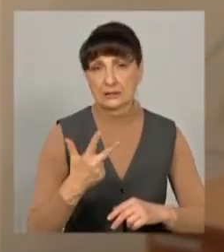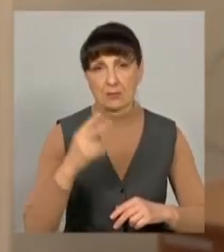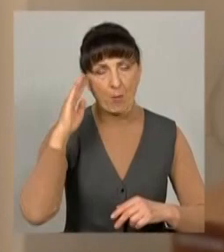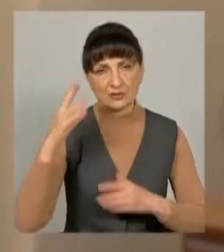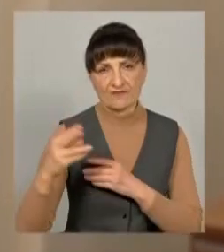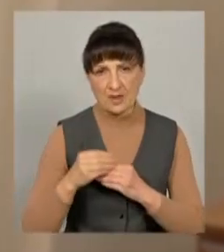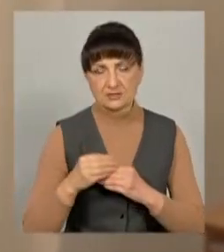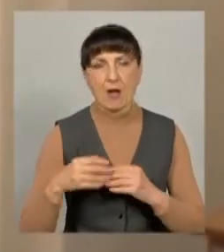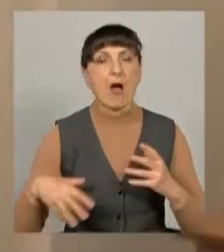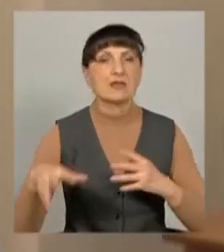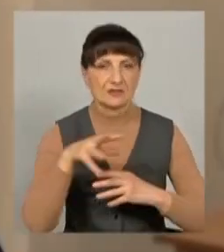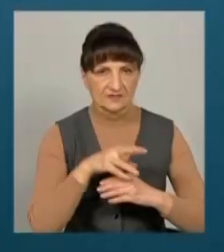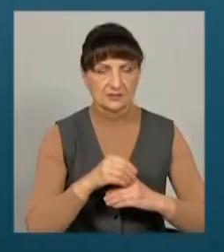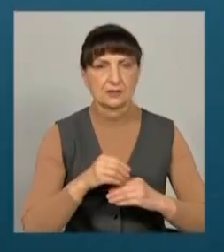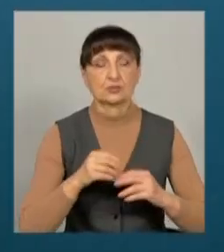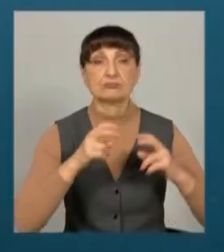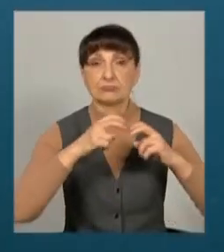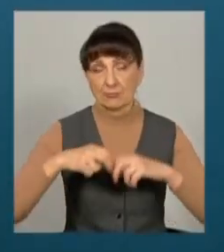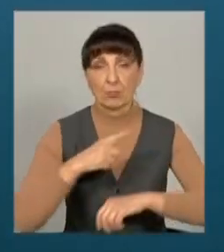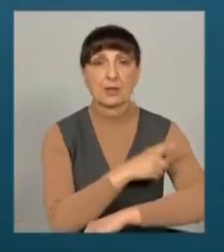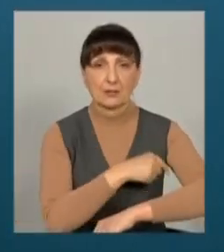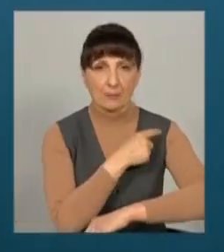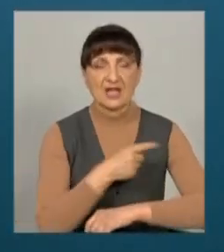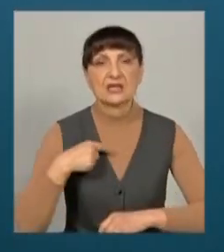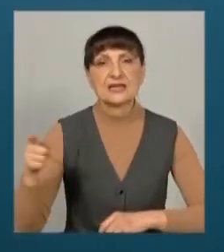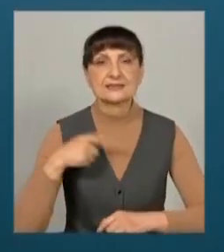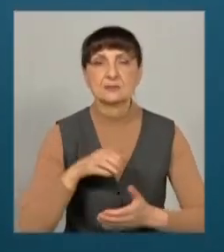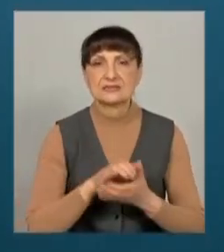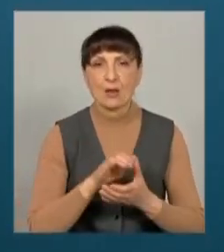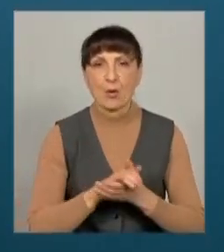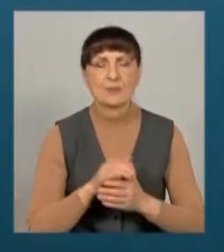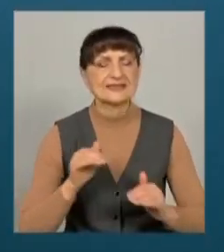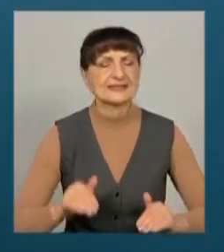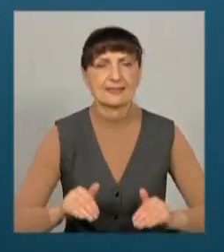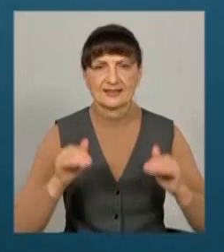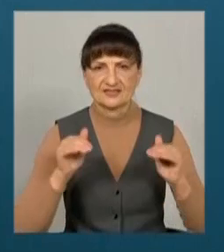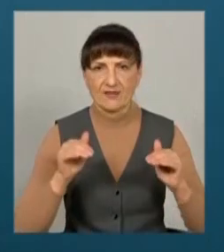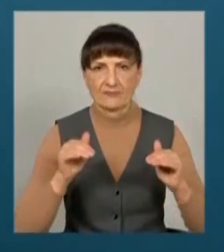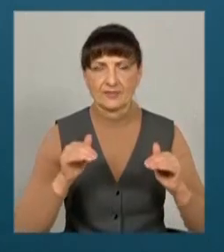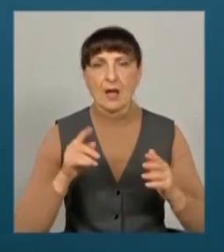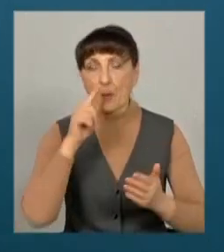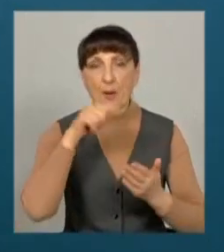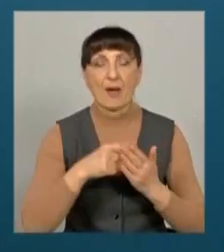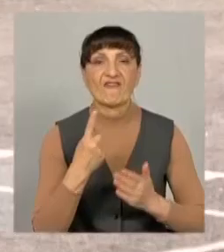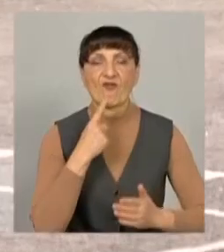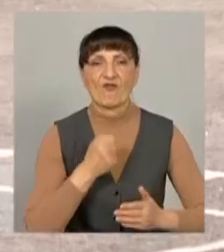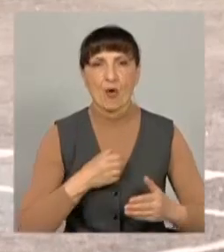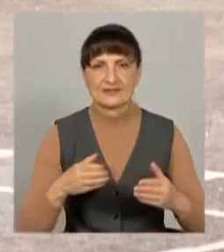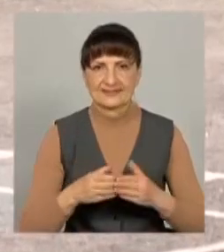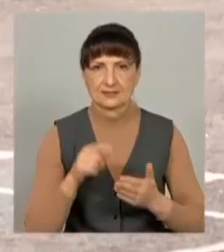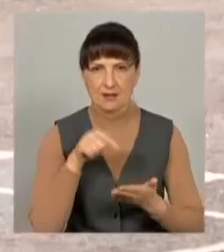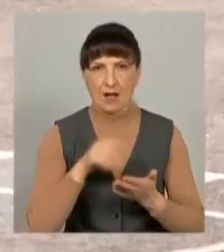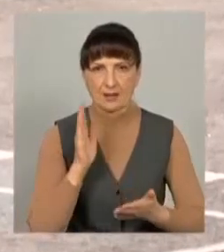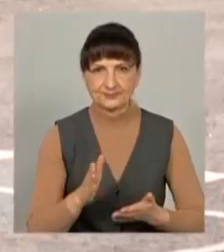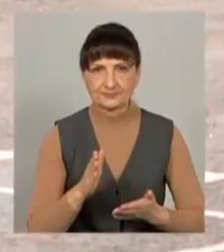юноши, и они все прошли медкомиссию. С ними я знаком. Почти с самого детства попали мы в одно войско.